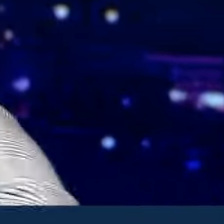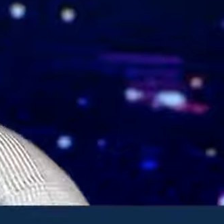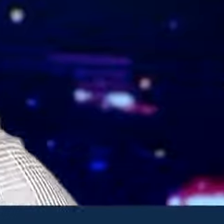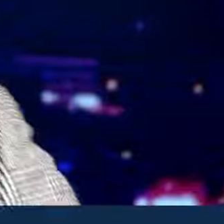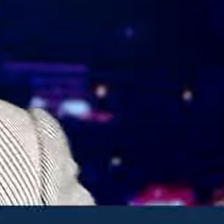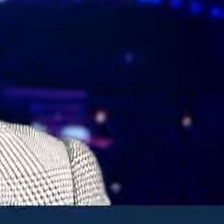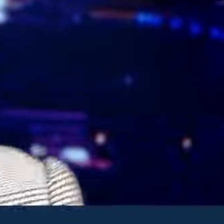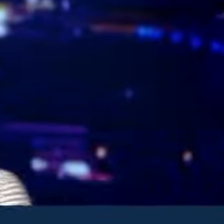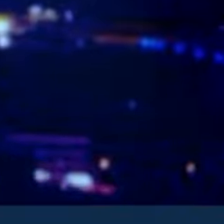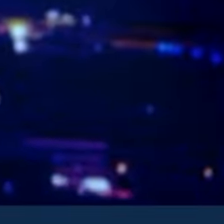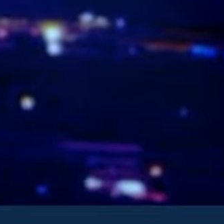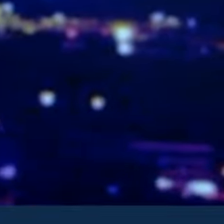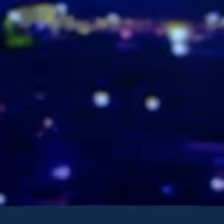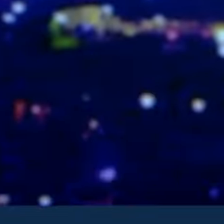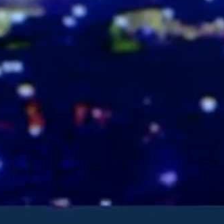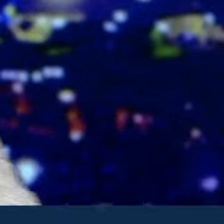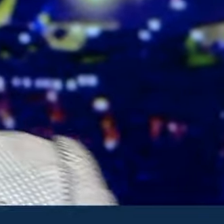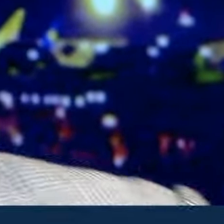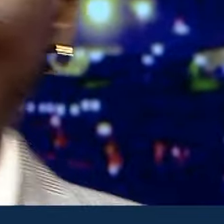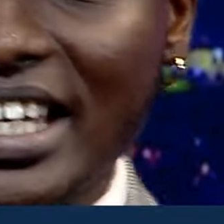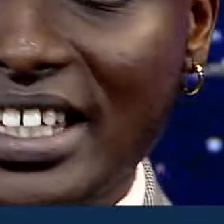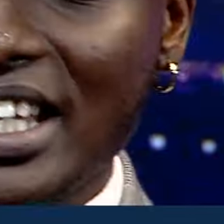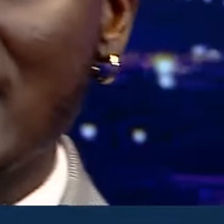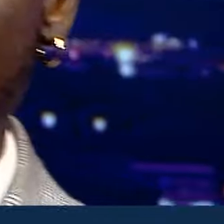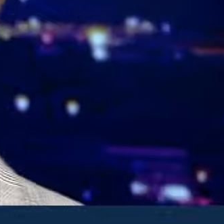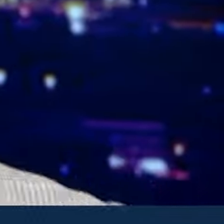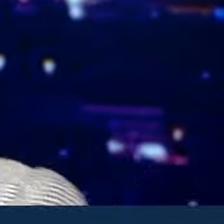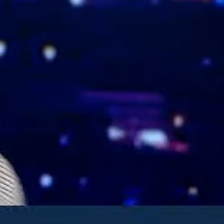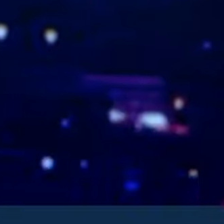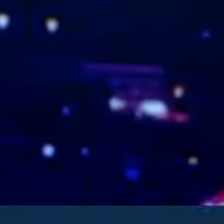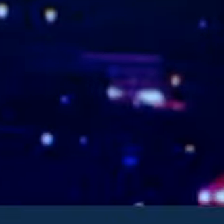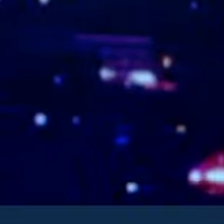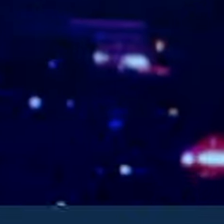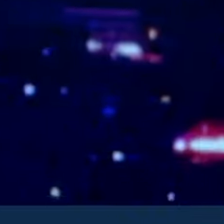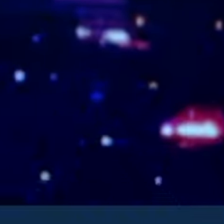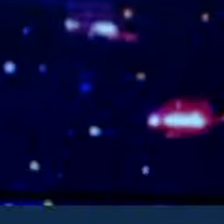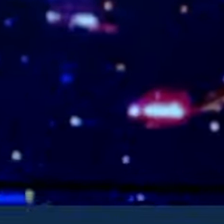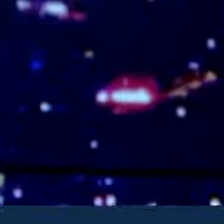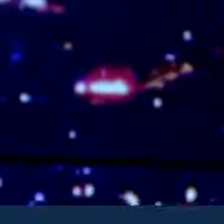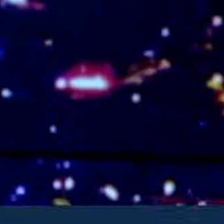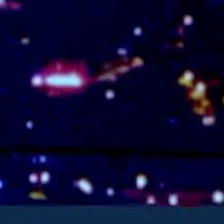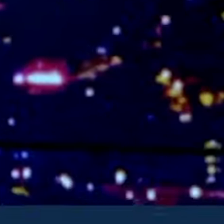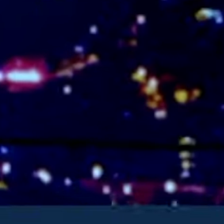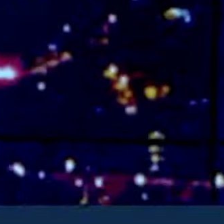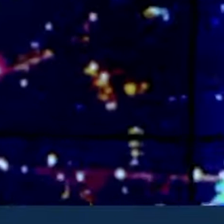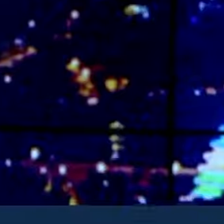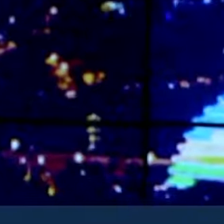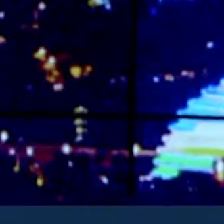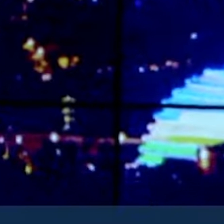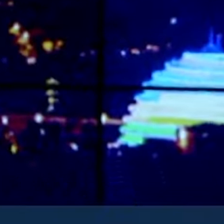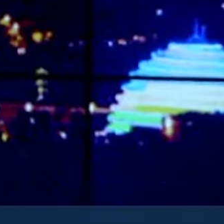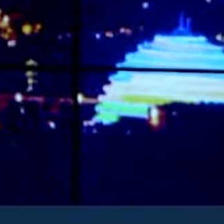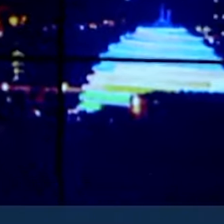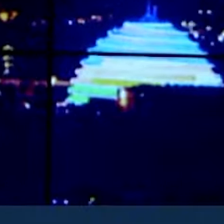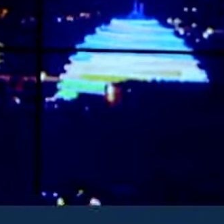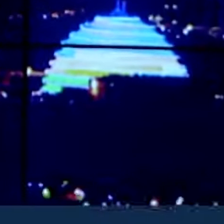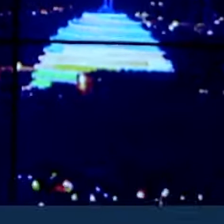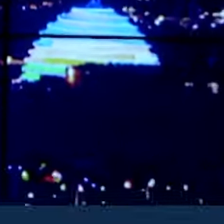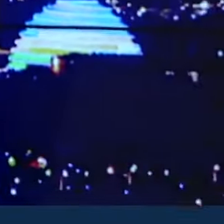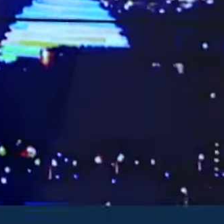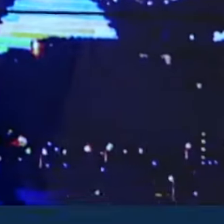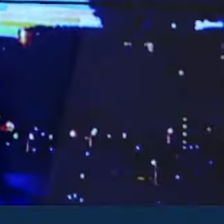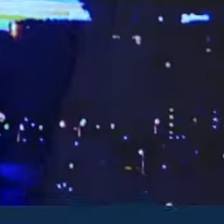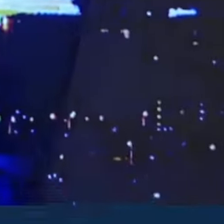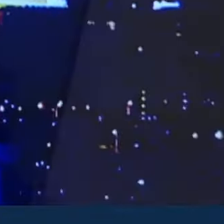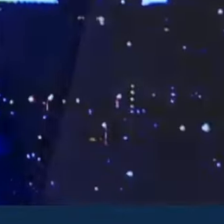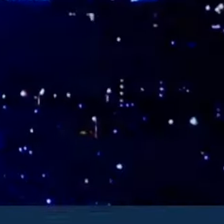body shake your body yeah yeah yeah yeah devisi deja ni boy